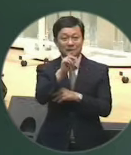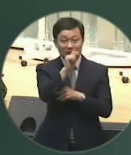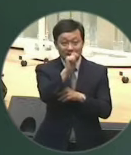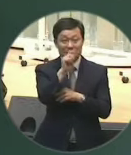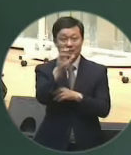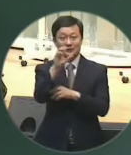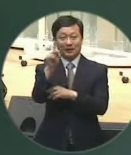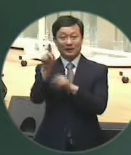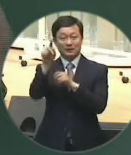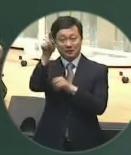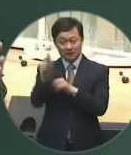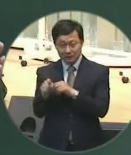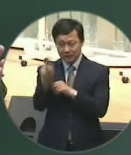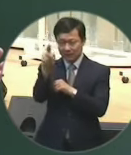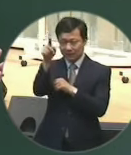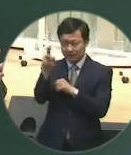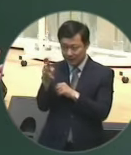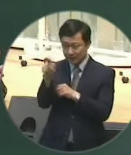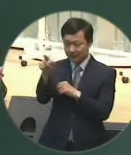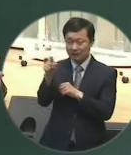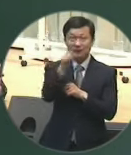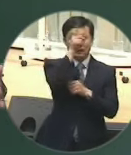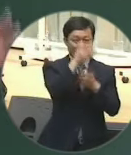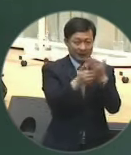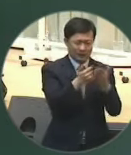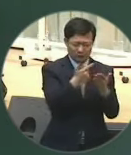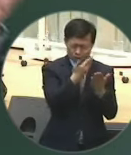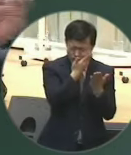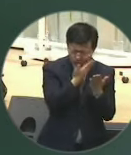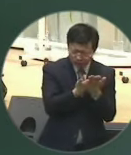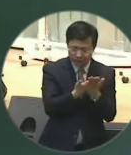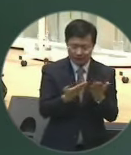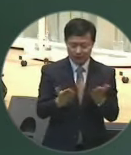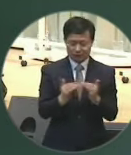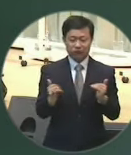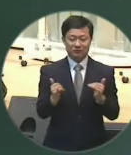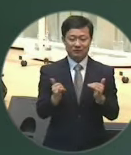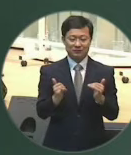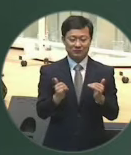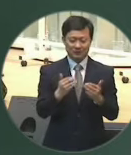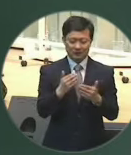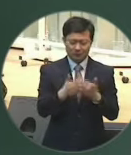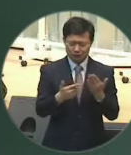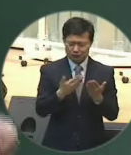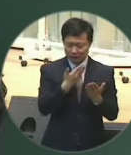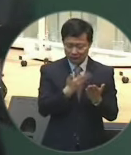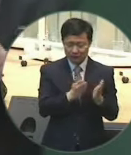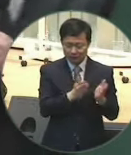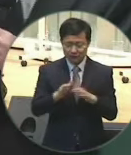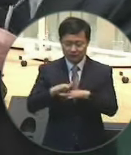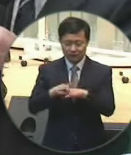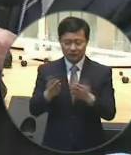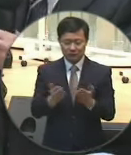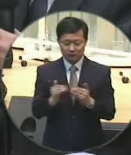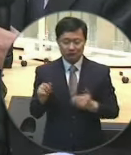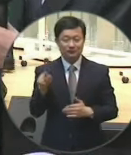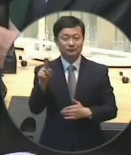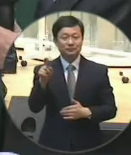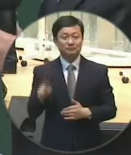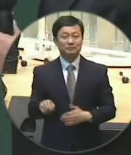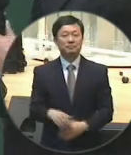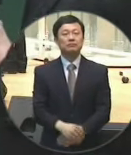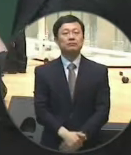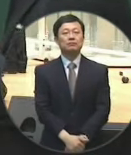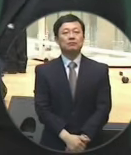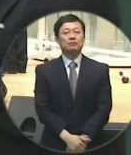하나님이 아주 중요하게 준비해 놓은 일꾼인 줄 알면 됩니다. And all you need to do is consider that God has prepared PKs,